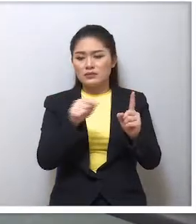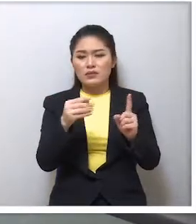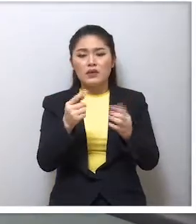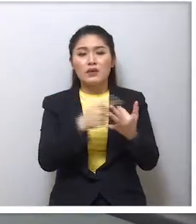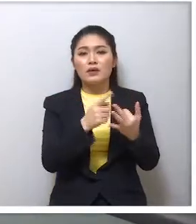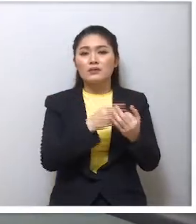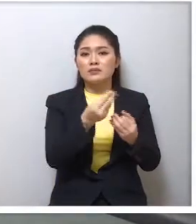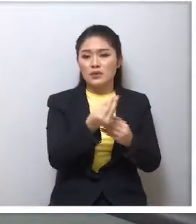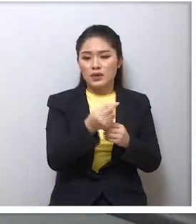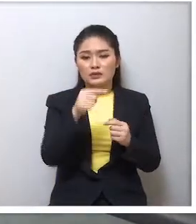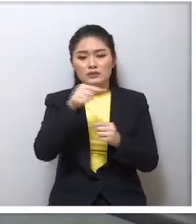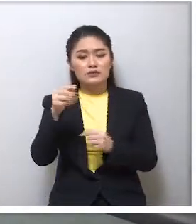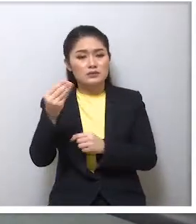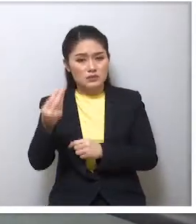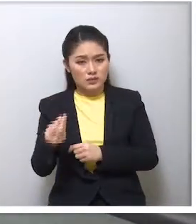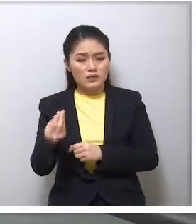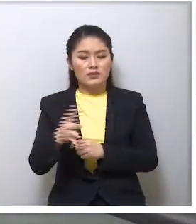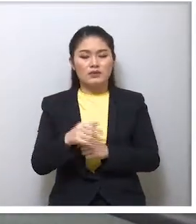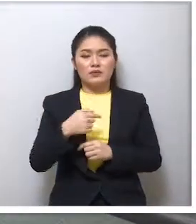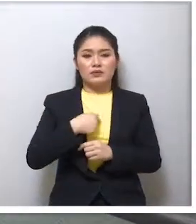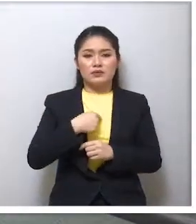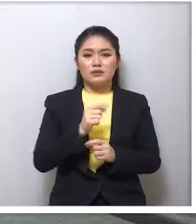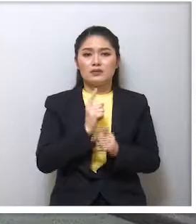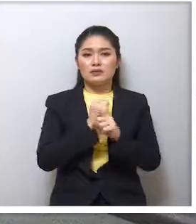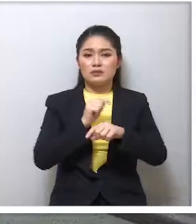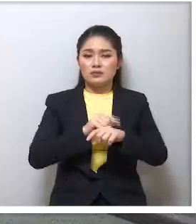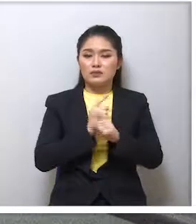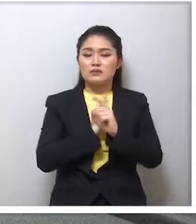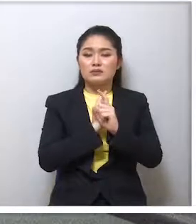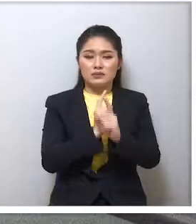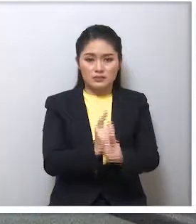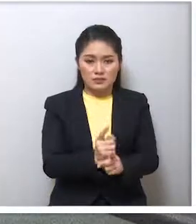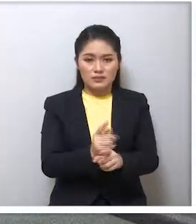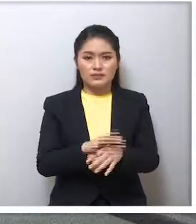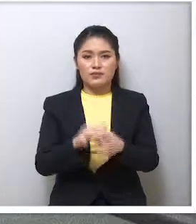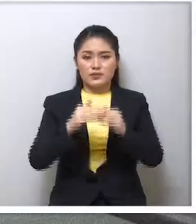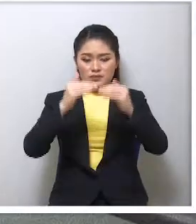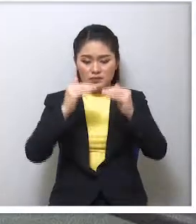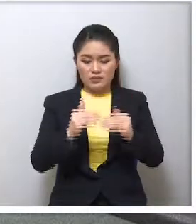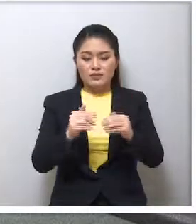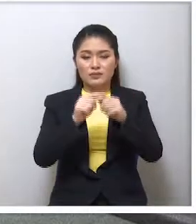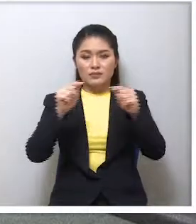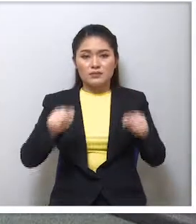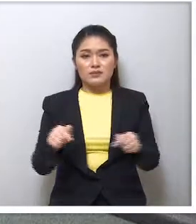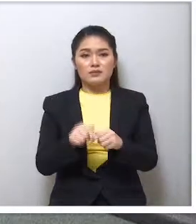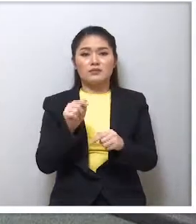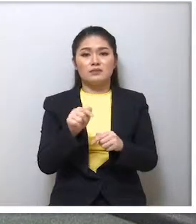ในที่นี้คุณเลือก Active Time Segment จากนั้นเลื่อนลงมานะครับ